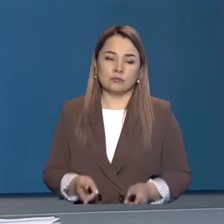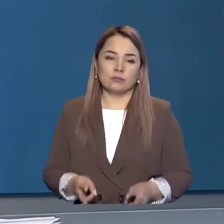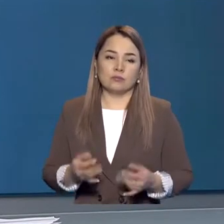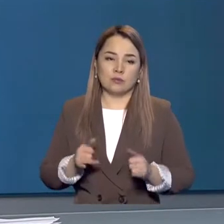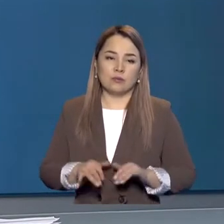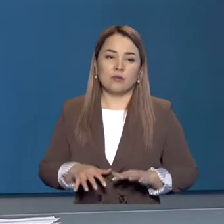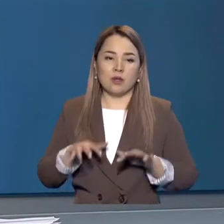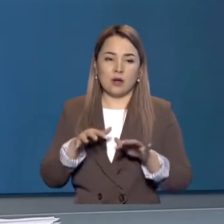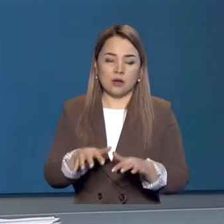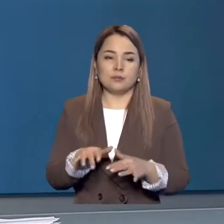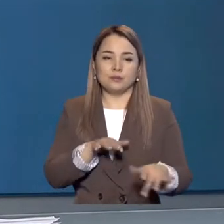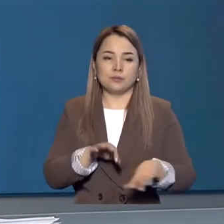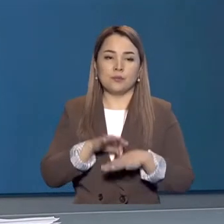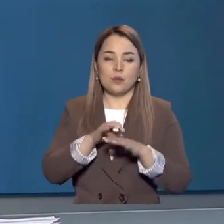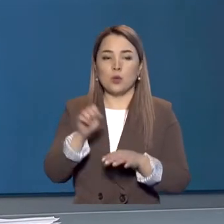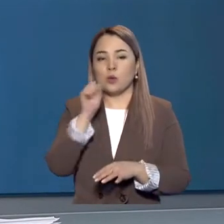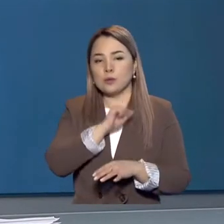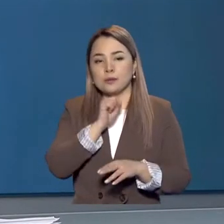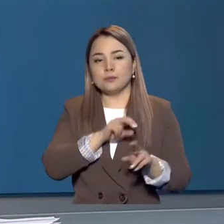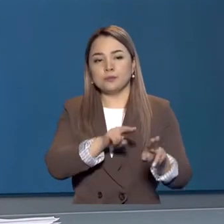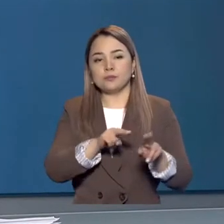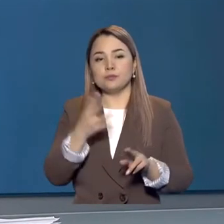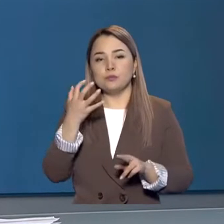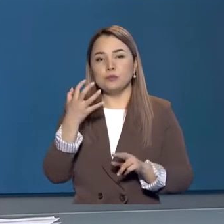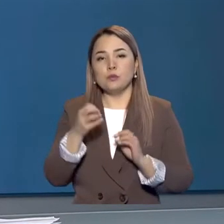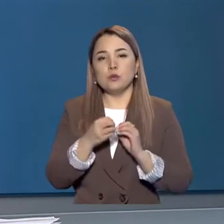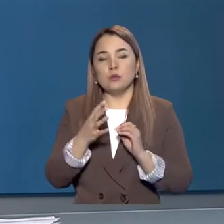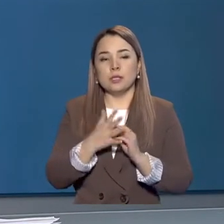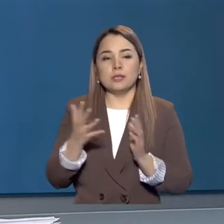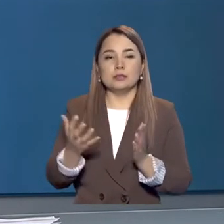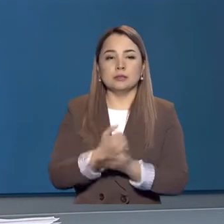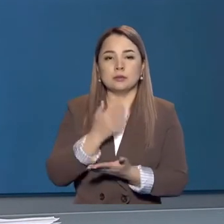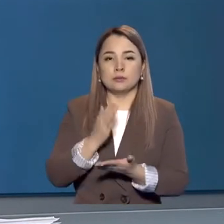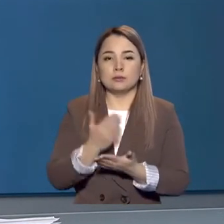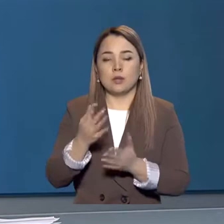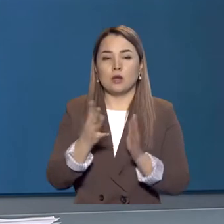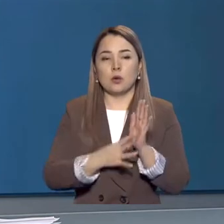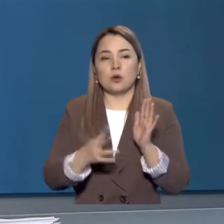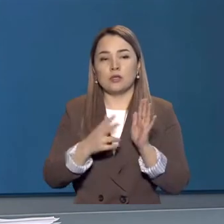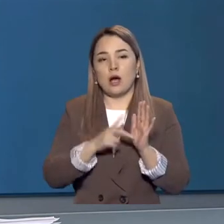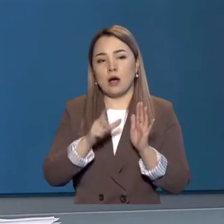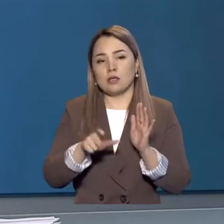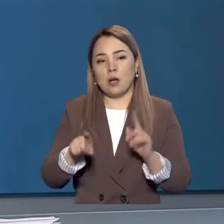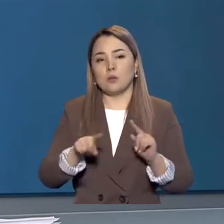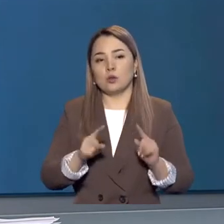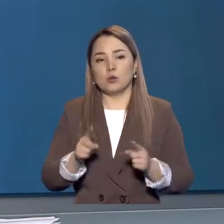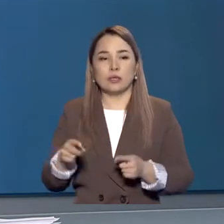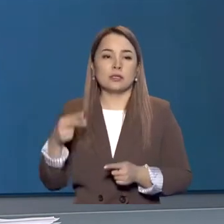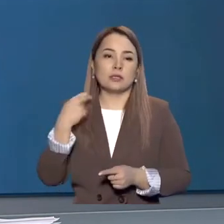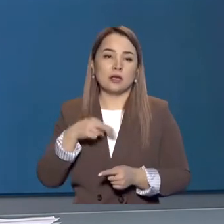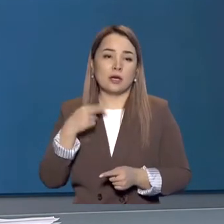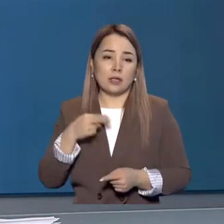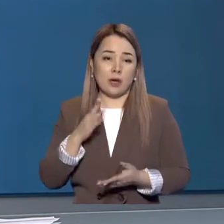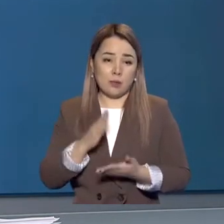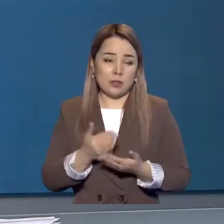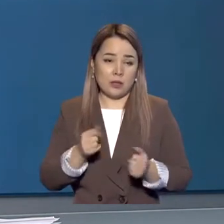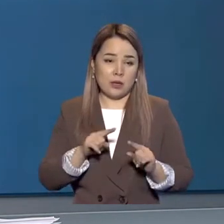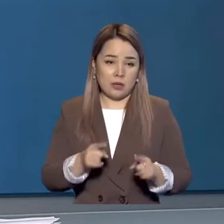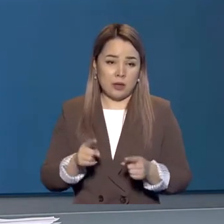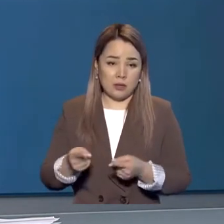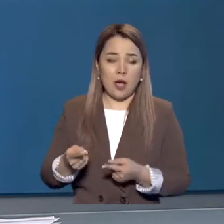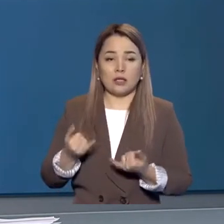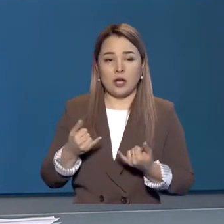Терроризмге қарсы операция барысында ұрланған қарудың 515-і табылды. 98 адам ұсталып абақтыға қамалған. Бұл туралы Ішкі